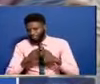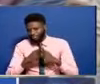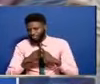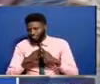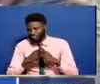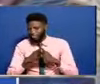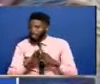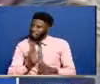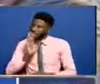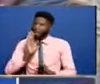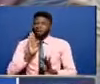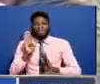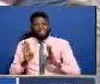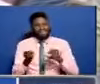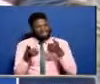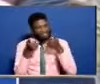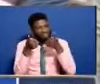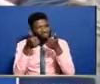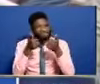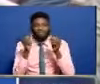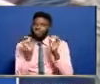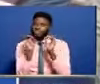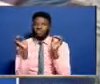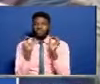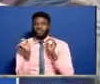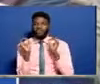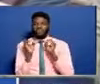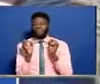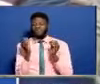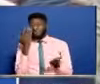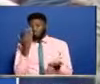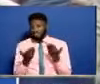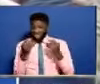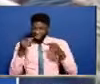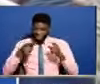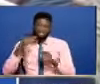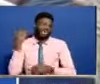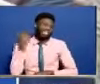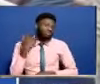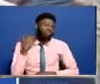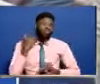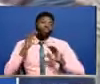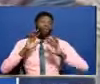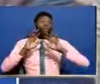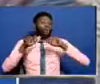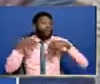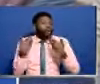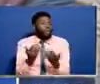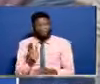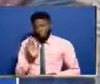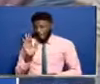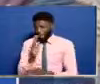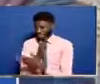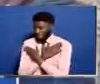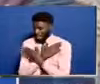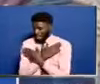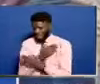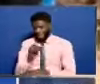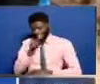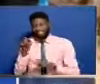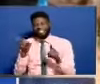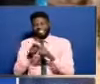mwenendo yake si mzuri. Alikuwa aidha mhalifu ama alikuwa na marafiki wengine ambao ni